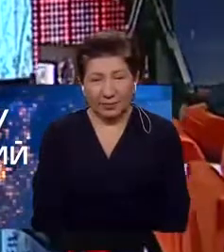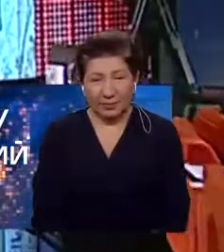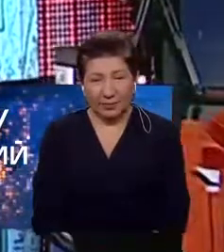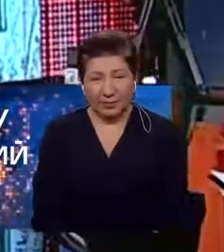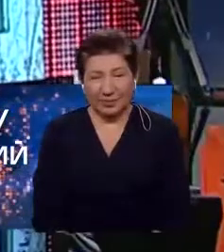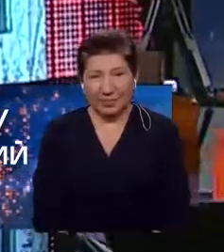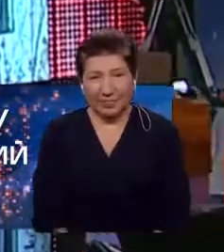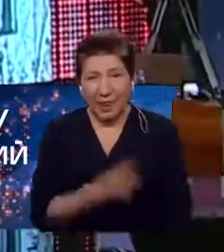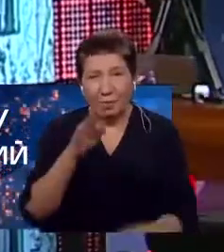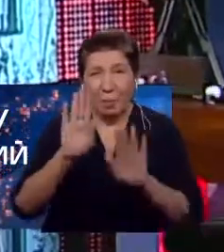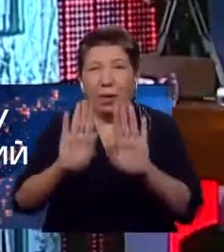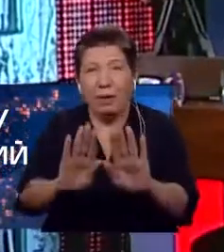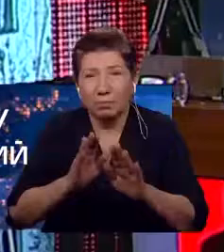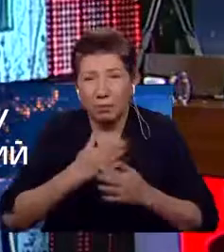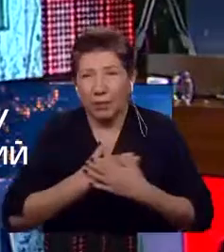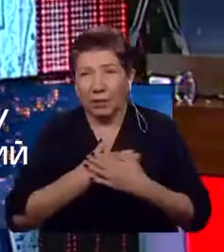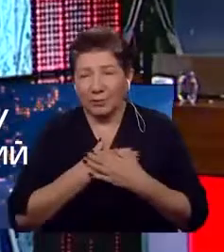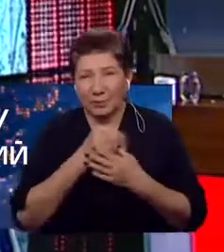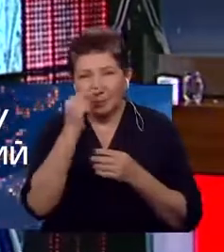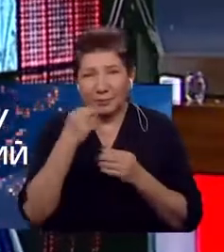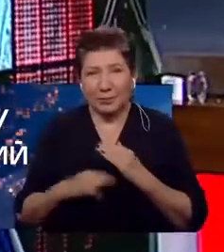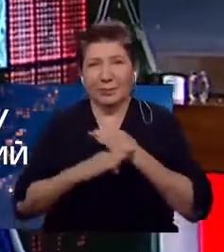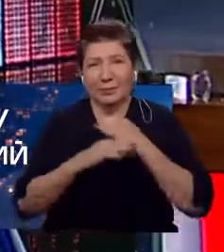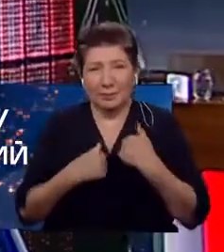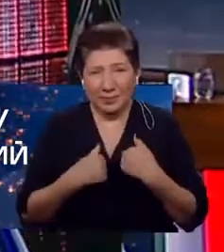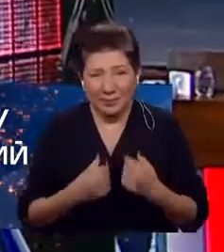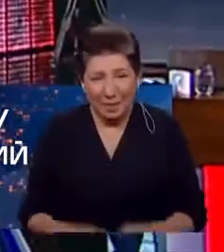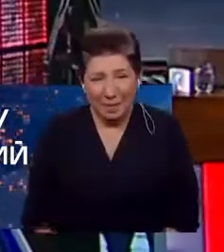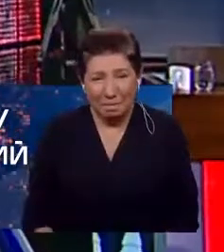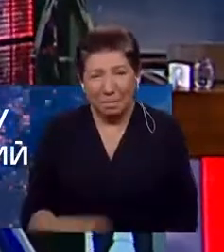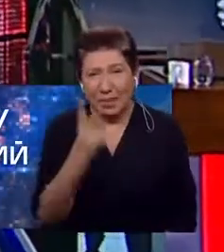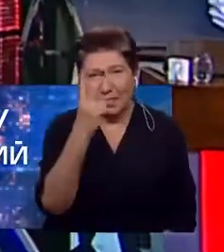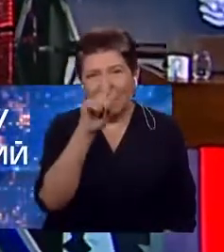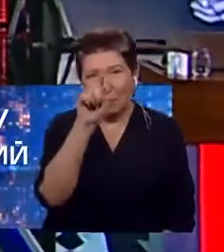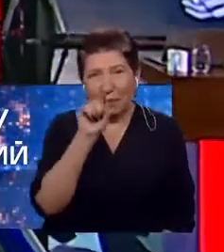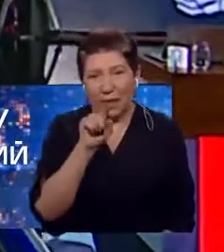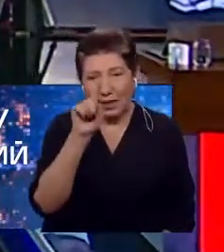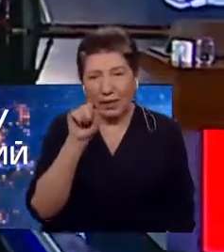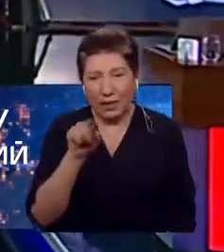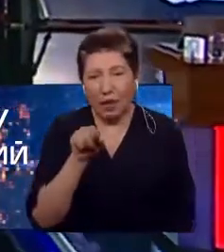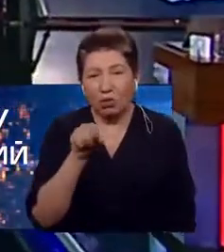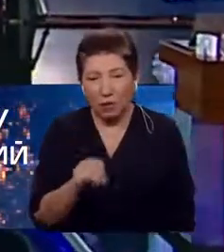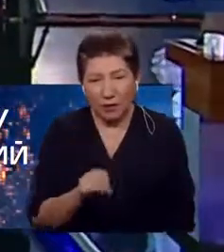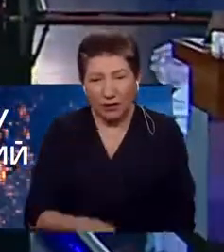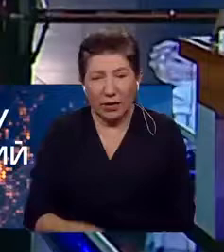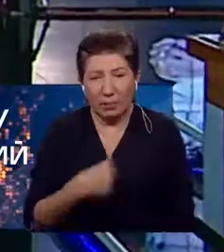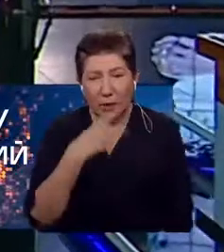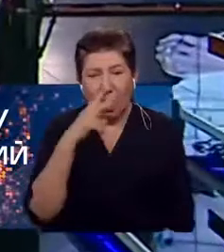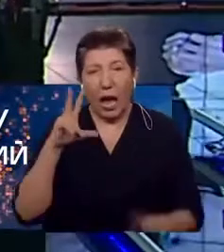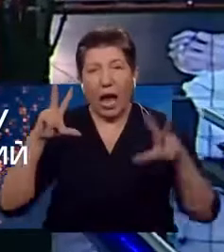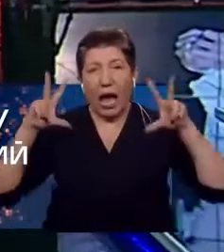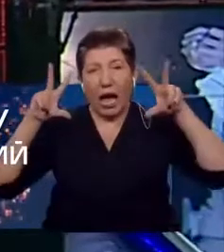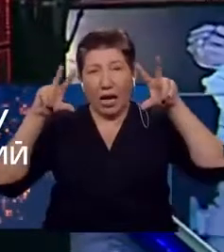Я був шокований. Значить, справа, тут є 2 питання у мене до вас. Бувайте. Ми бачимо,